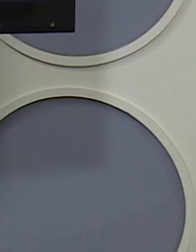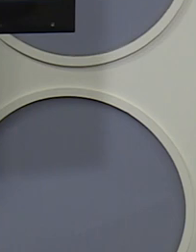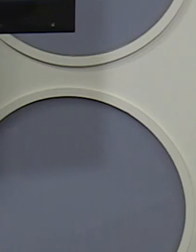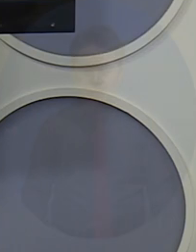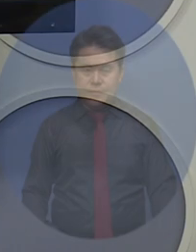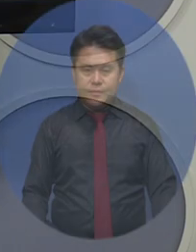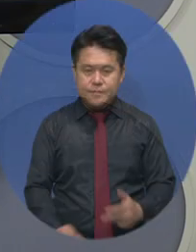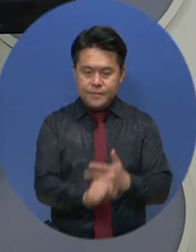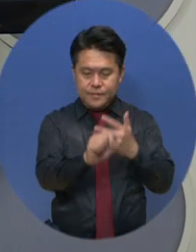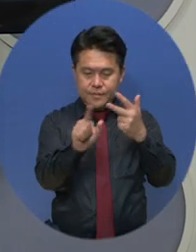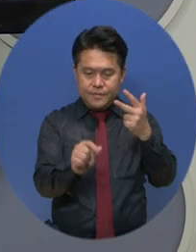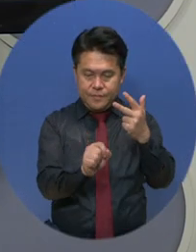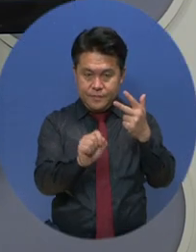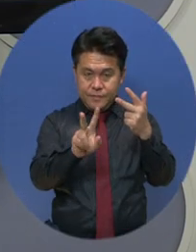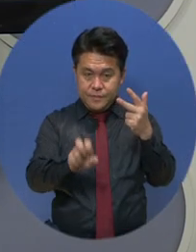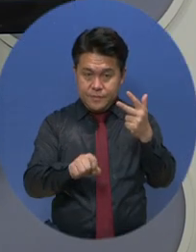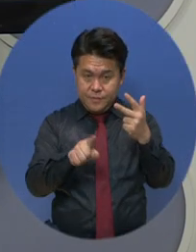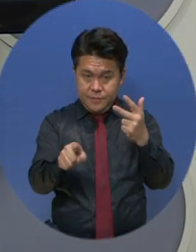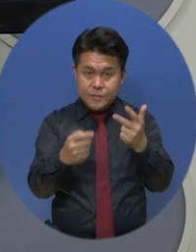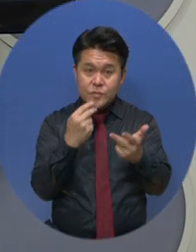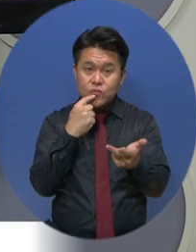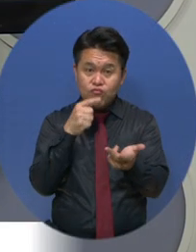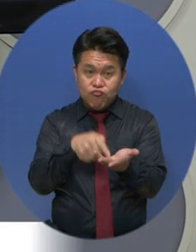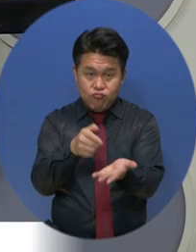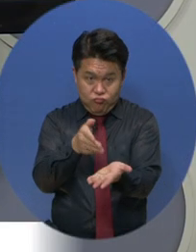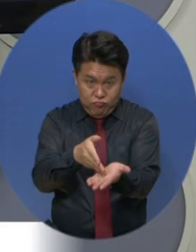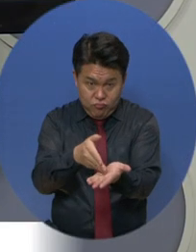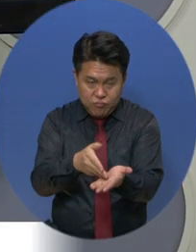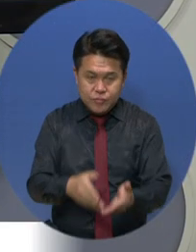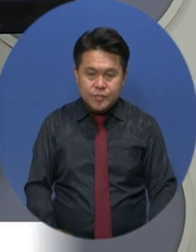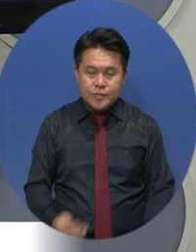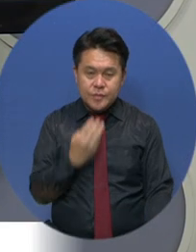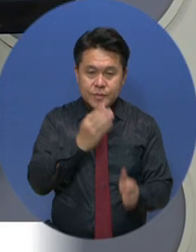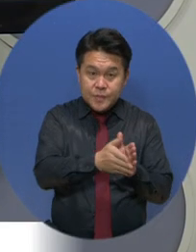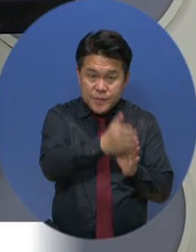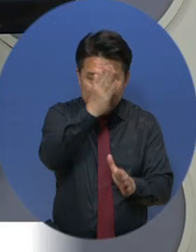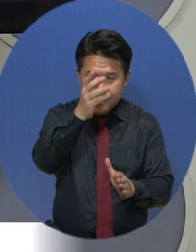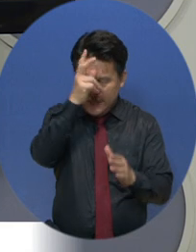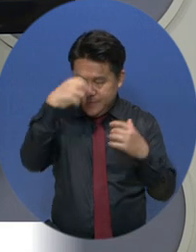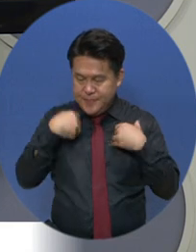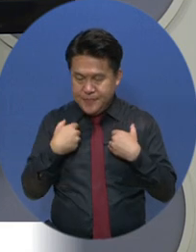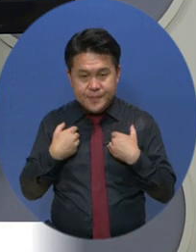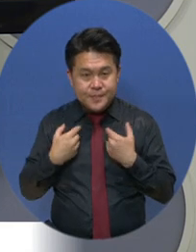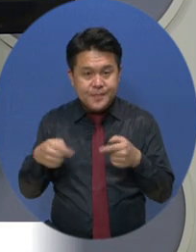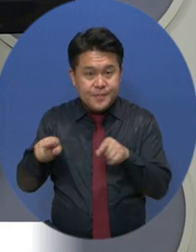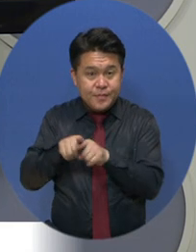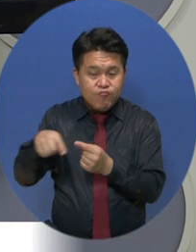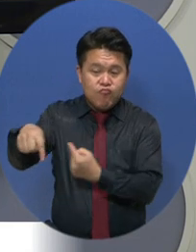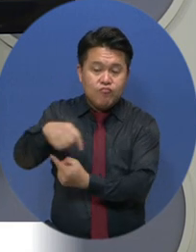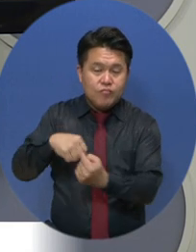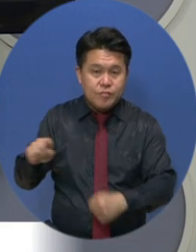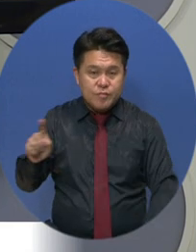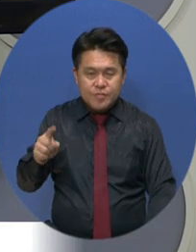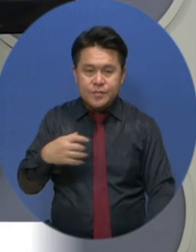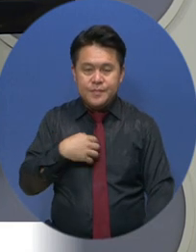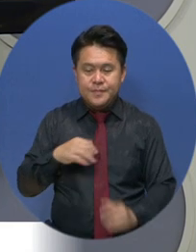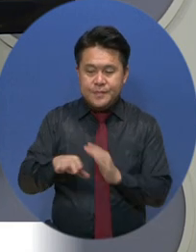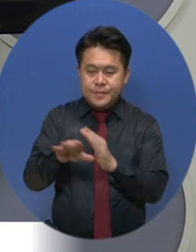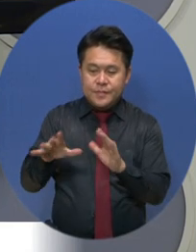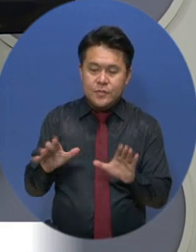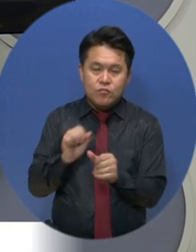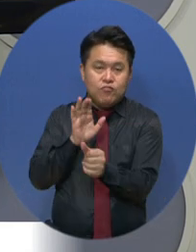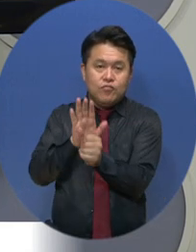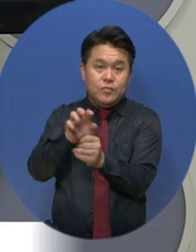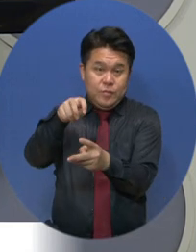7월 21일 만만한 였습니다 서울 씨는 경찰청과 협력해 운영하는 위기가정 통합지원 센터를